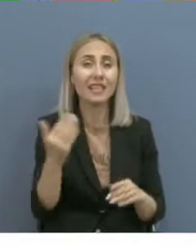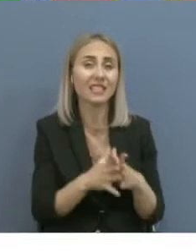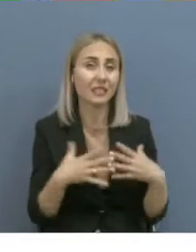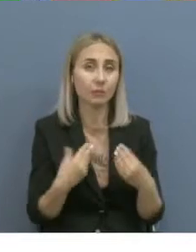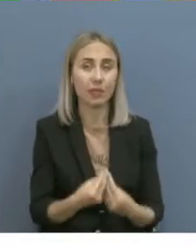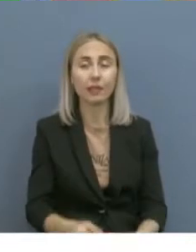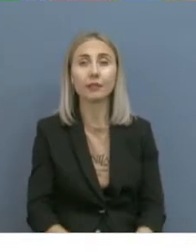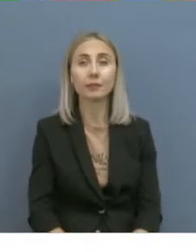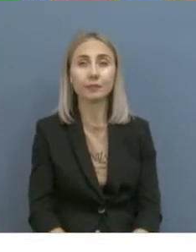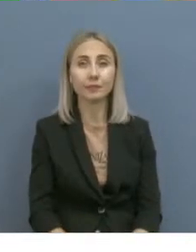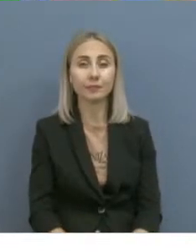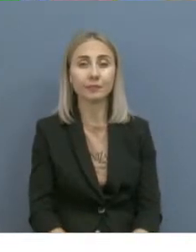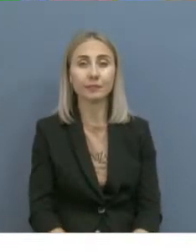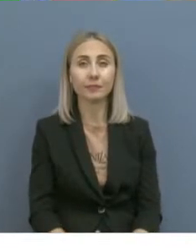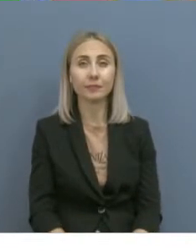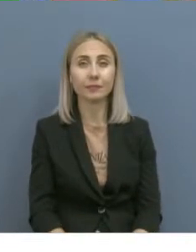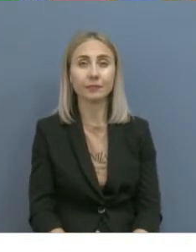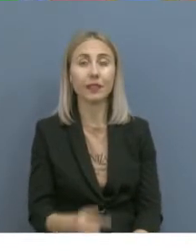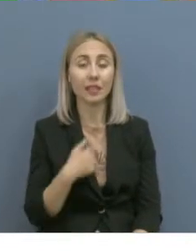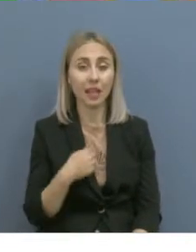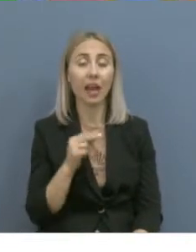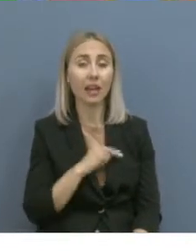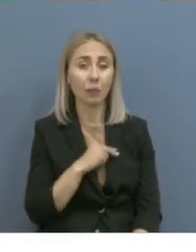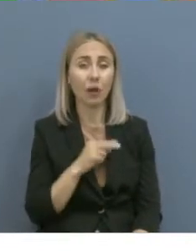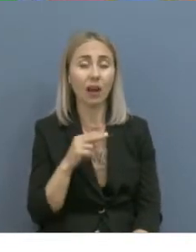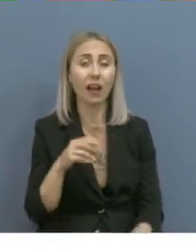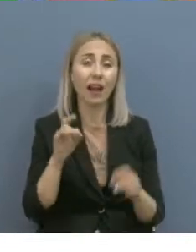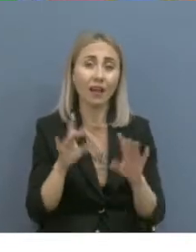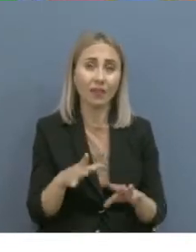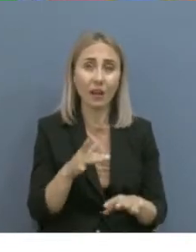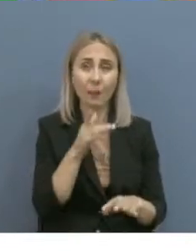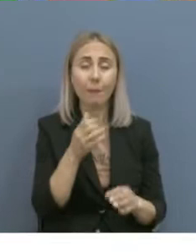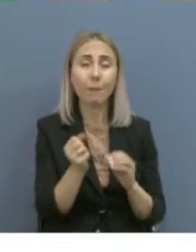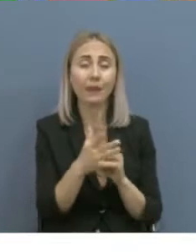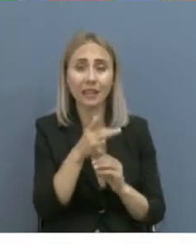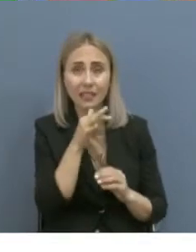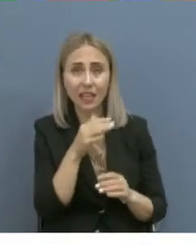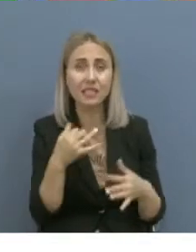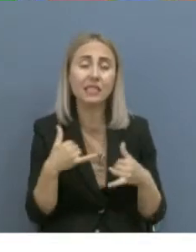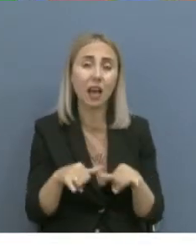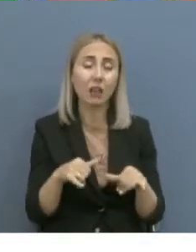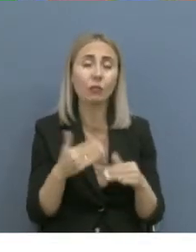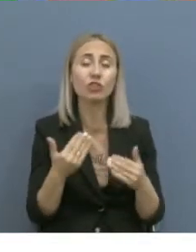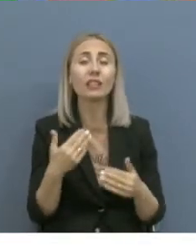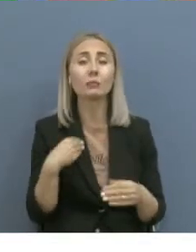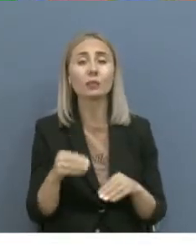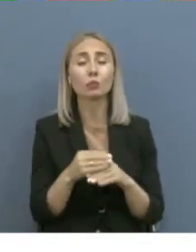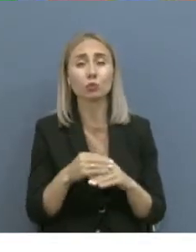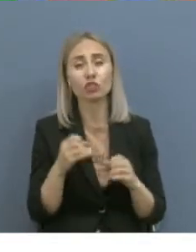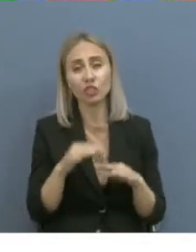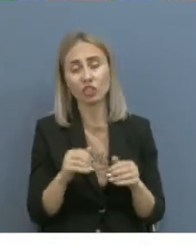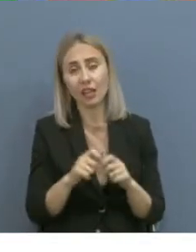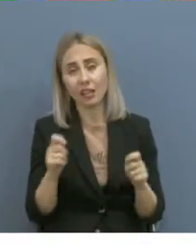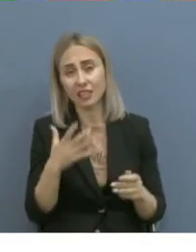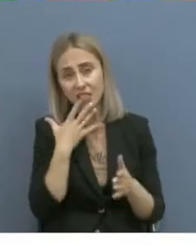Я работала в столовой, и мы как бы и арендовали, Мен 15 жыл дәмханада жұмыс істедім.